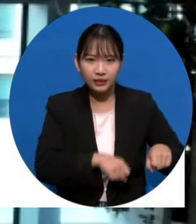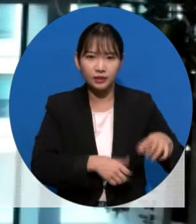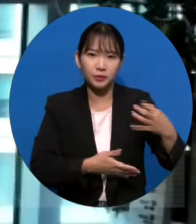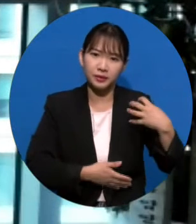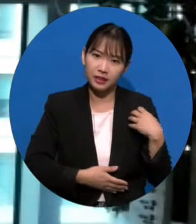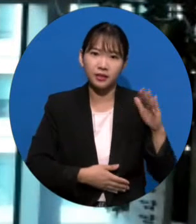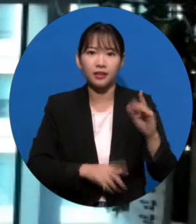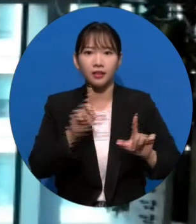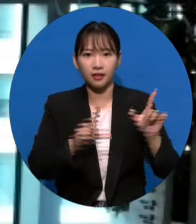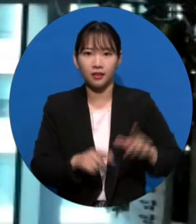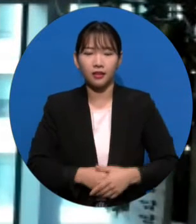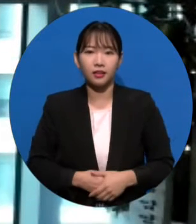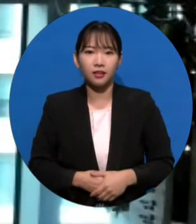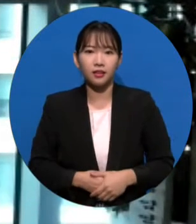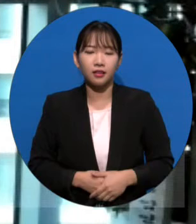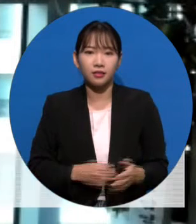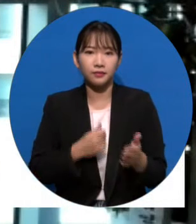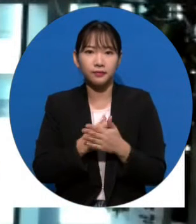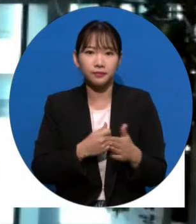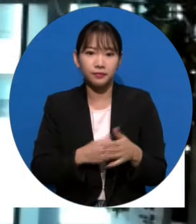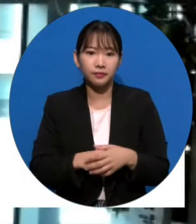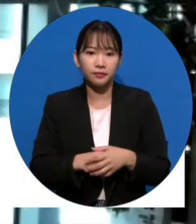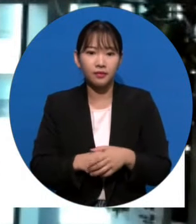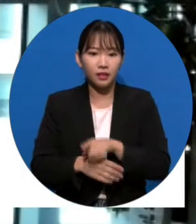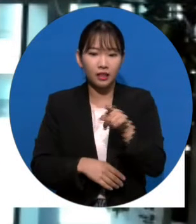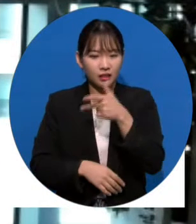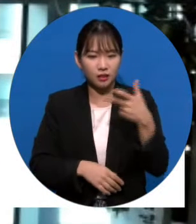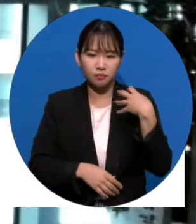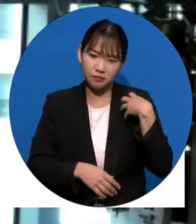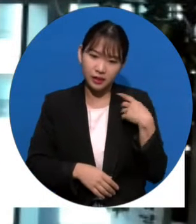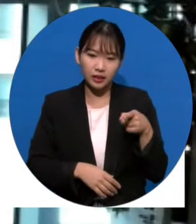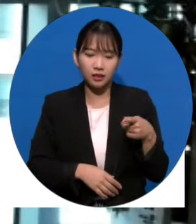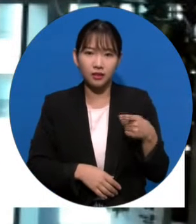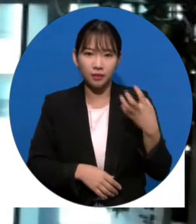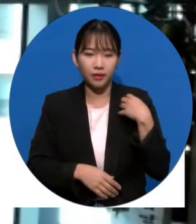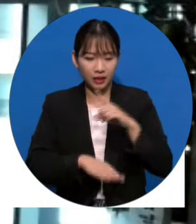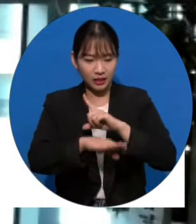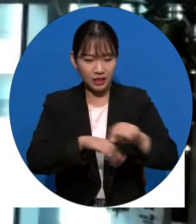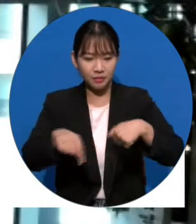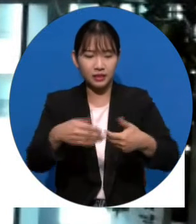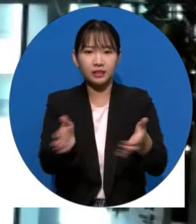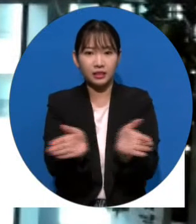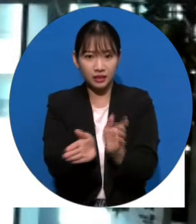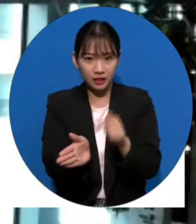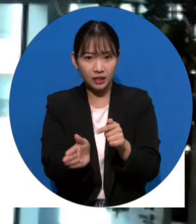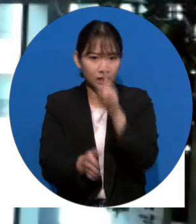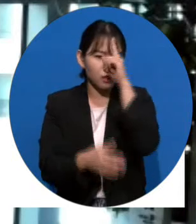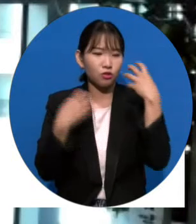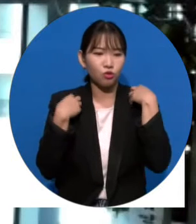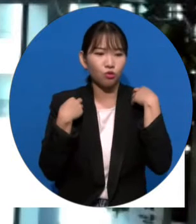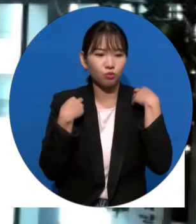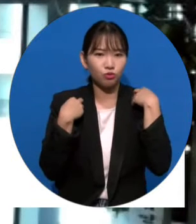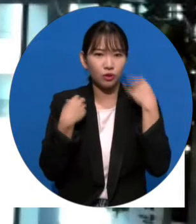해야 되는 그런 상황입니다. 그래서 이큰 부담을 지게 되는 지방자치단체에 정부가 좀